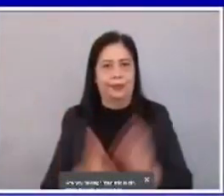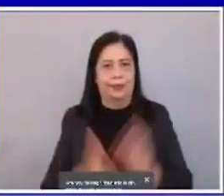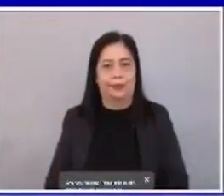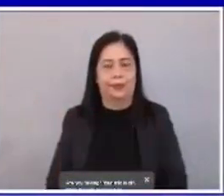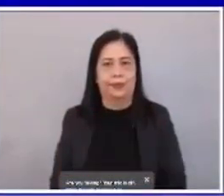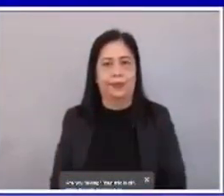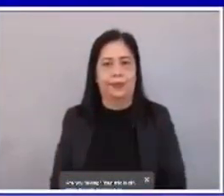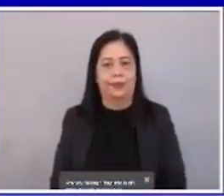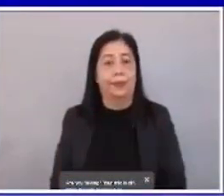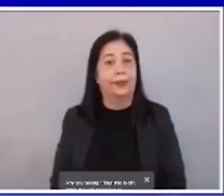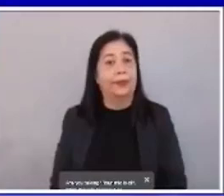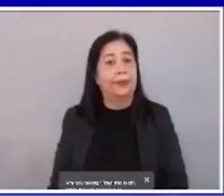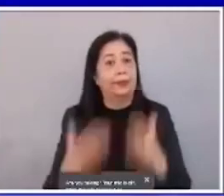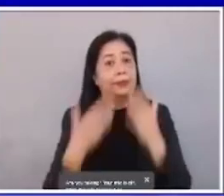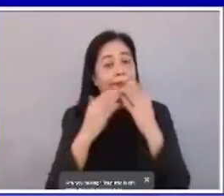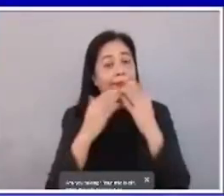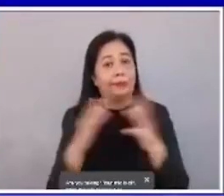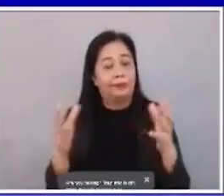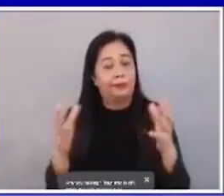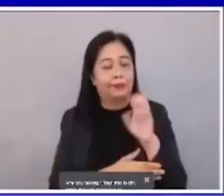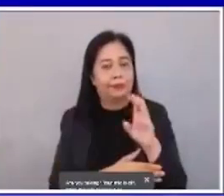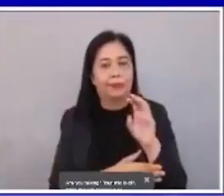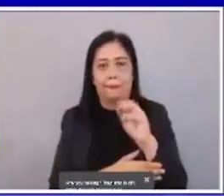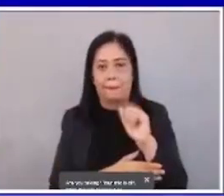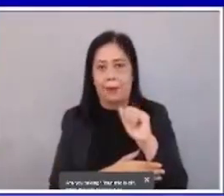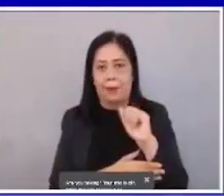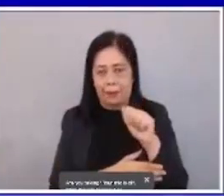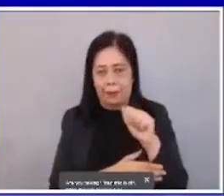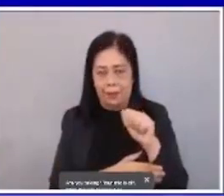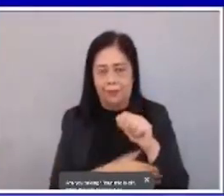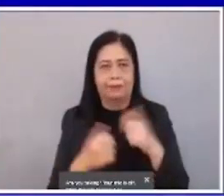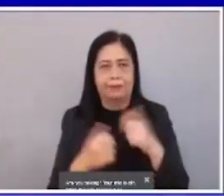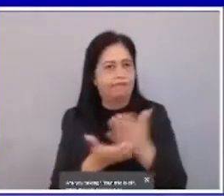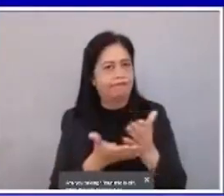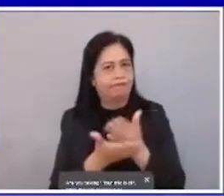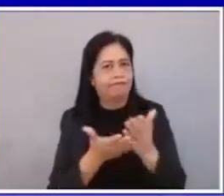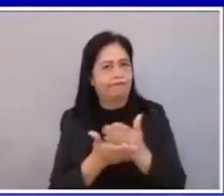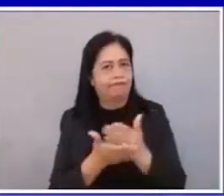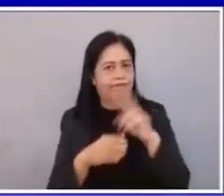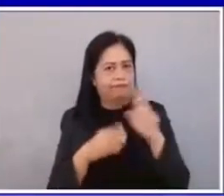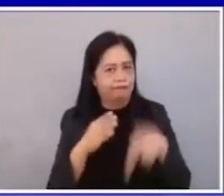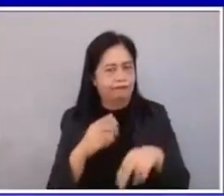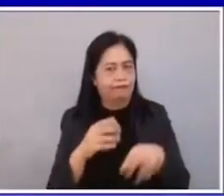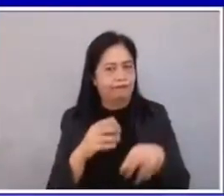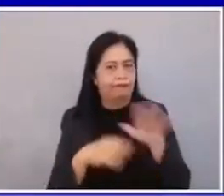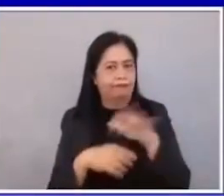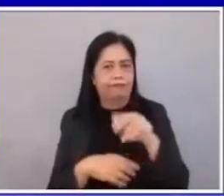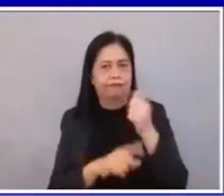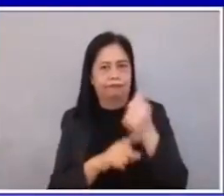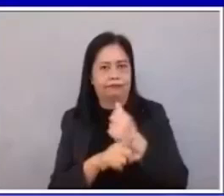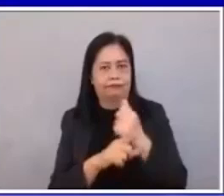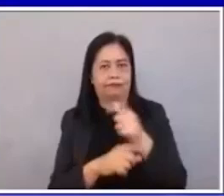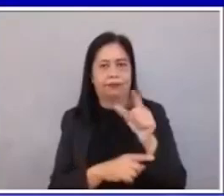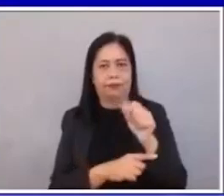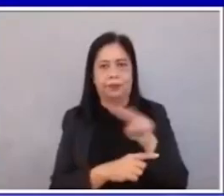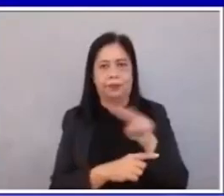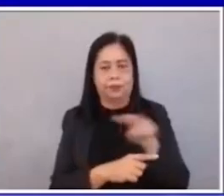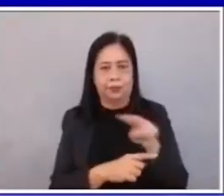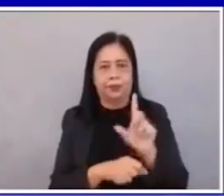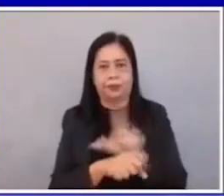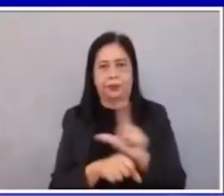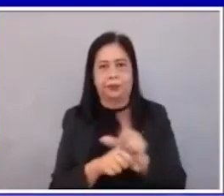Maraming salamat po, Yusek Mapa, sa pagbahagi sa amin ng paunang resulta ng August 2022 Labor Force